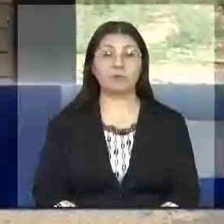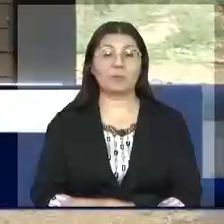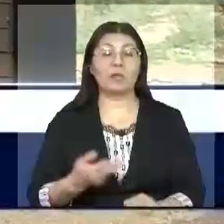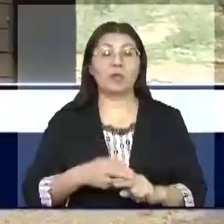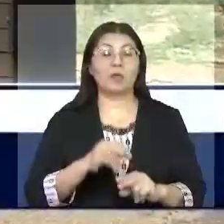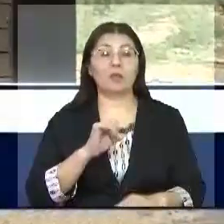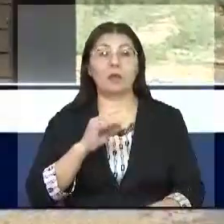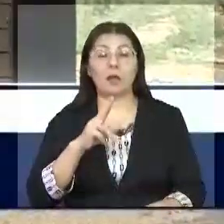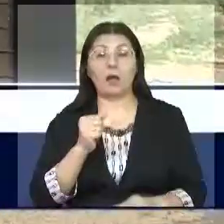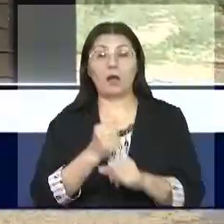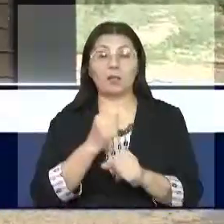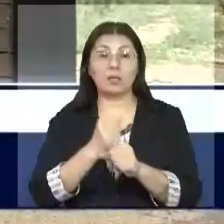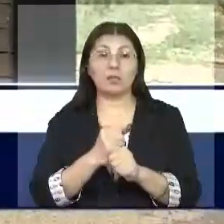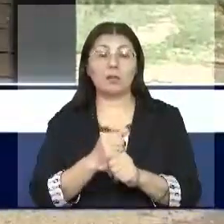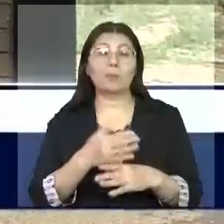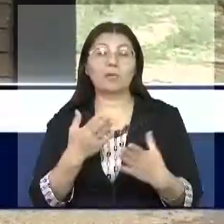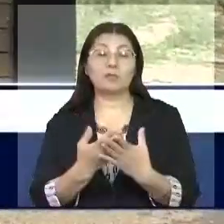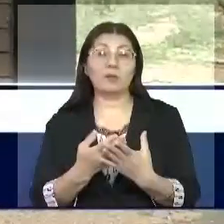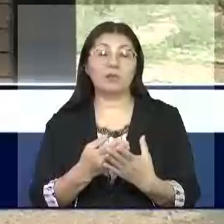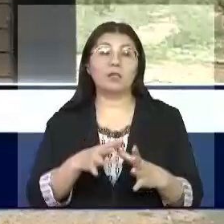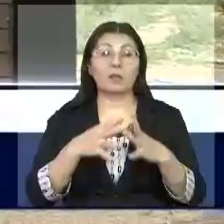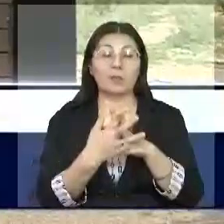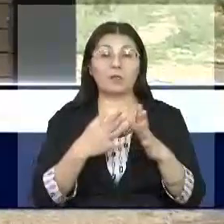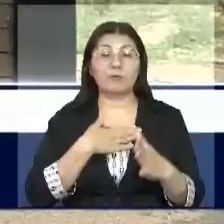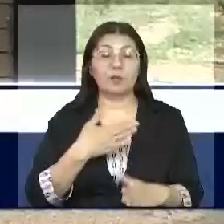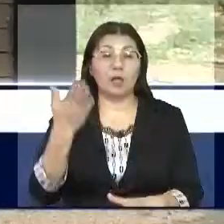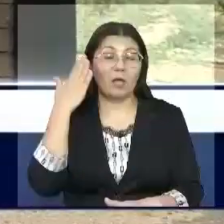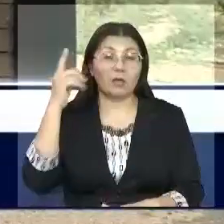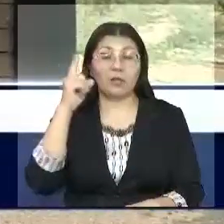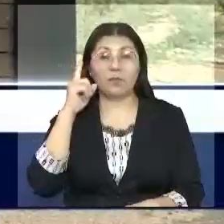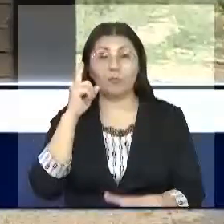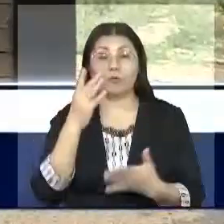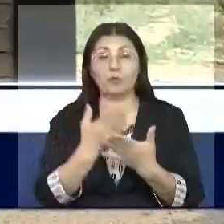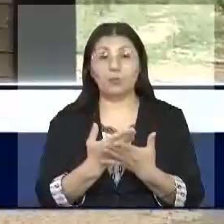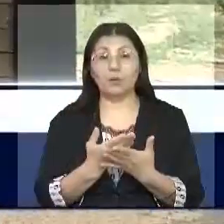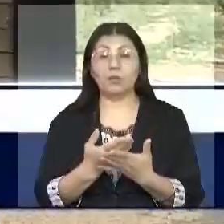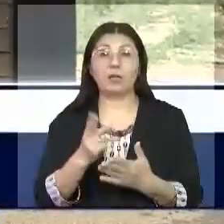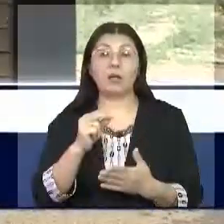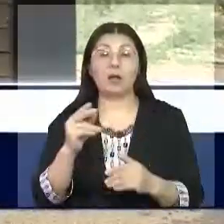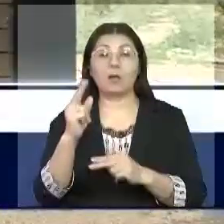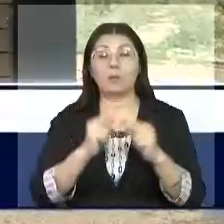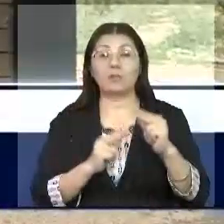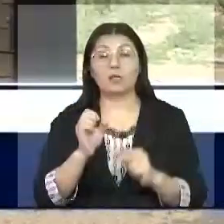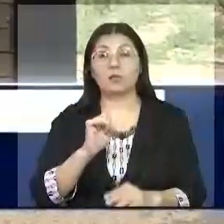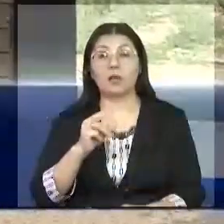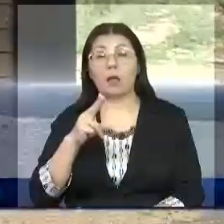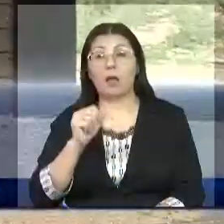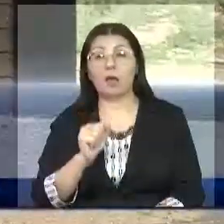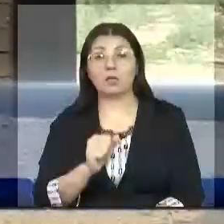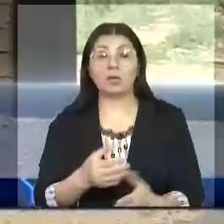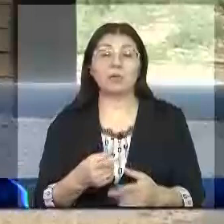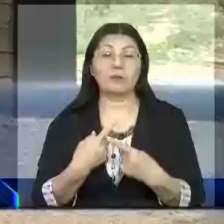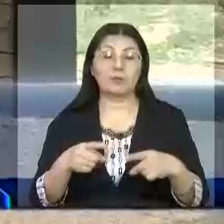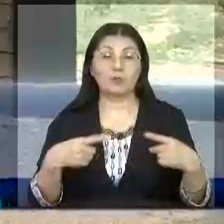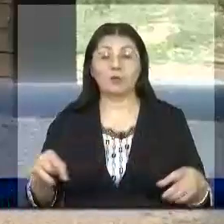Эта арка установлена на въезде в наш сельский округ. Я давно планировал построить что-то подобное в Иргизском районе, поэтому решил посмотреть, как установили такие объекты в